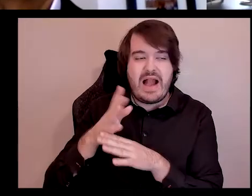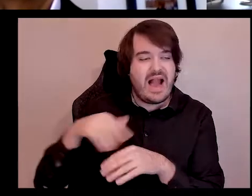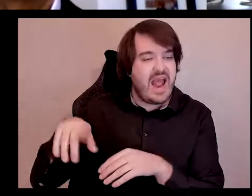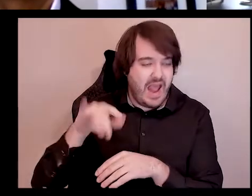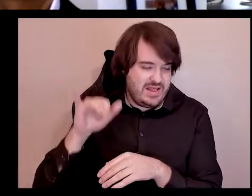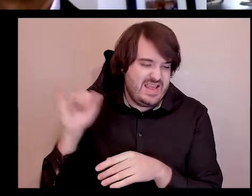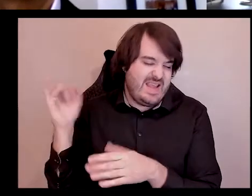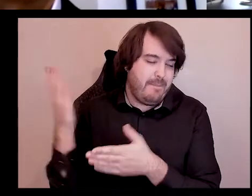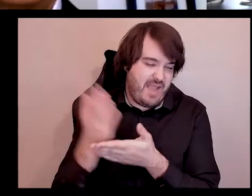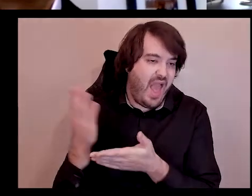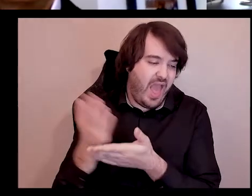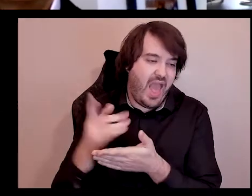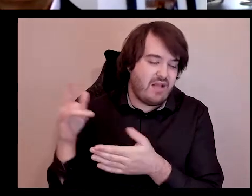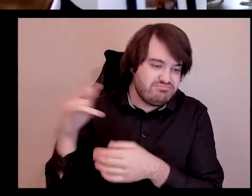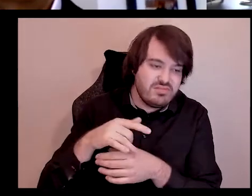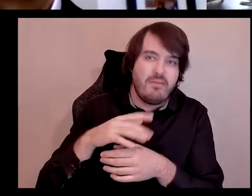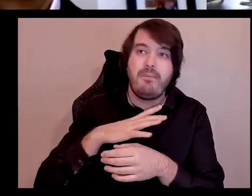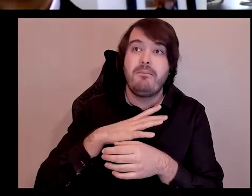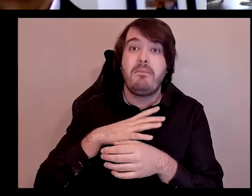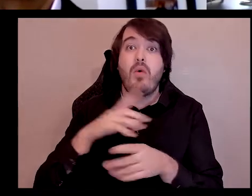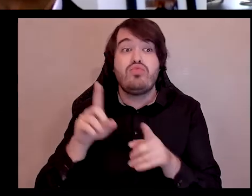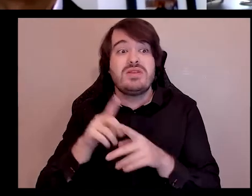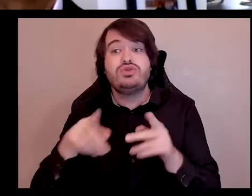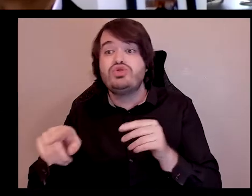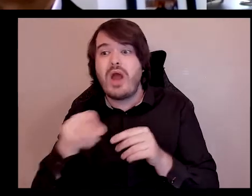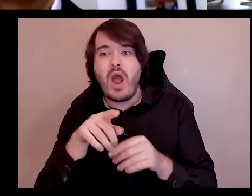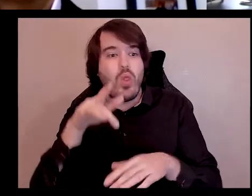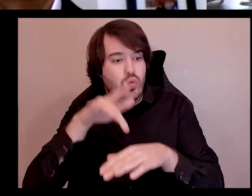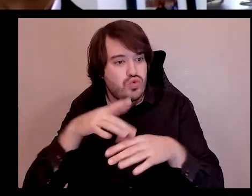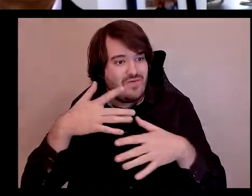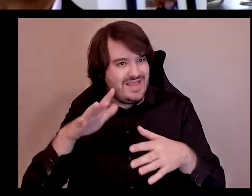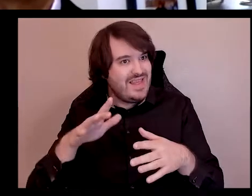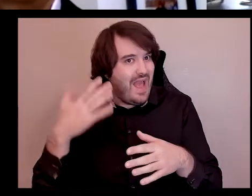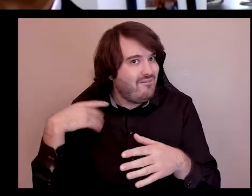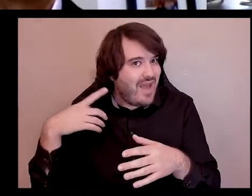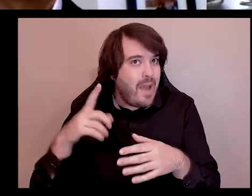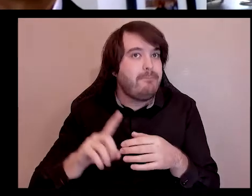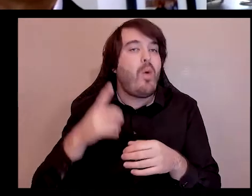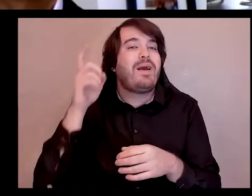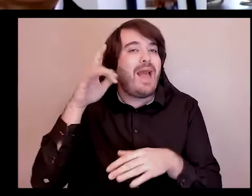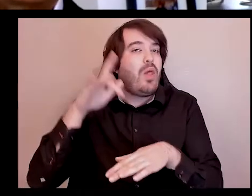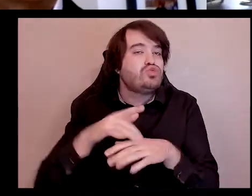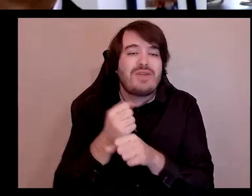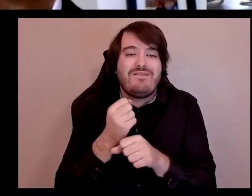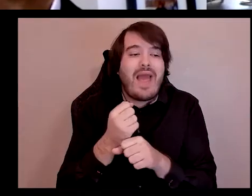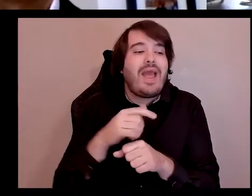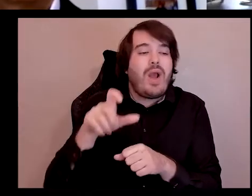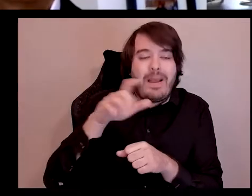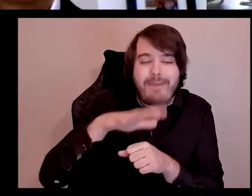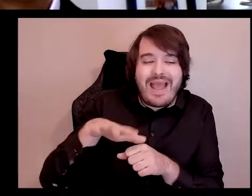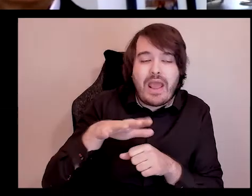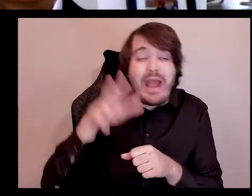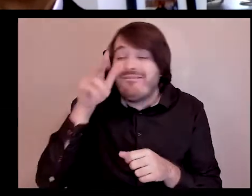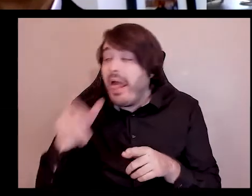clientèle qui sont des immigrants, évidemment. Mais ce sont aussi des gens qui ont eu très souvent des premières expériences de travail au